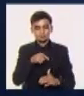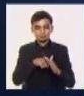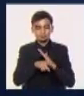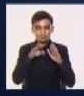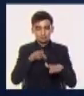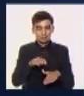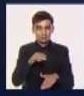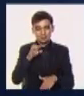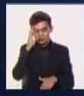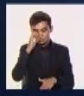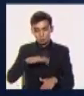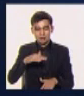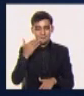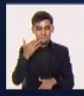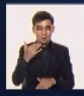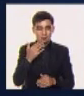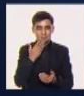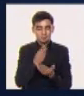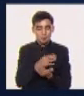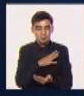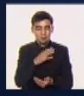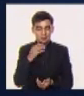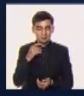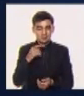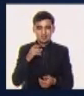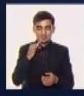Собственность Республиканской научно-технической библиотеки. Она имеет